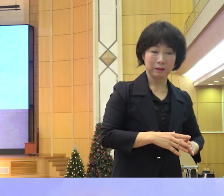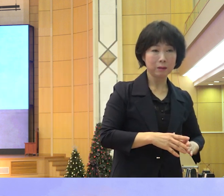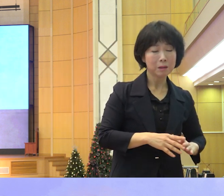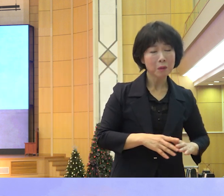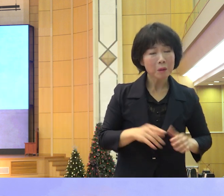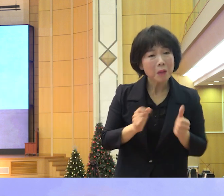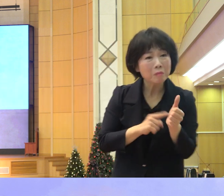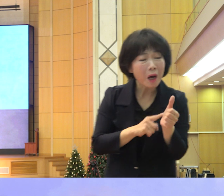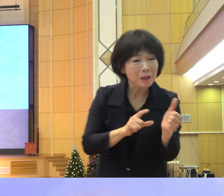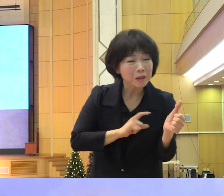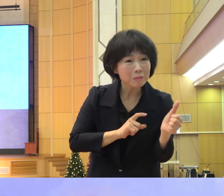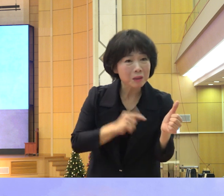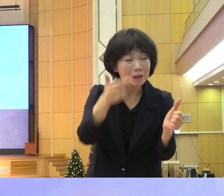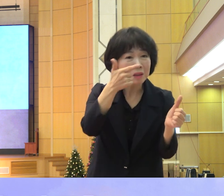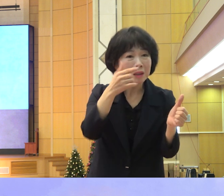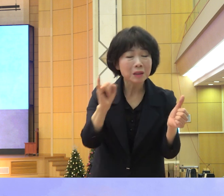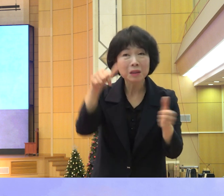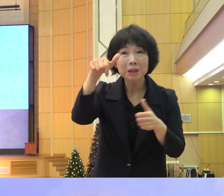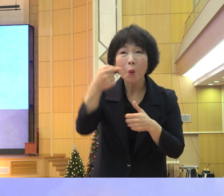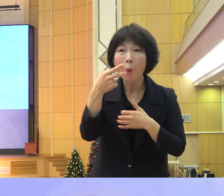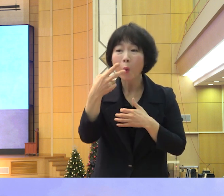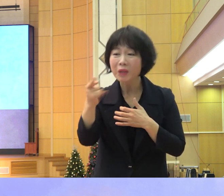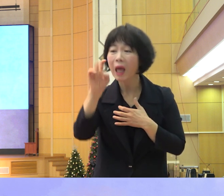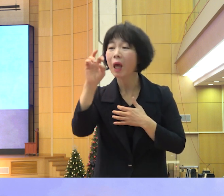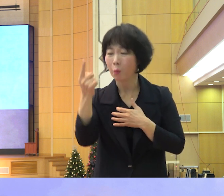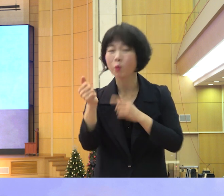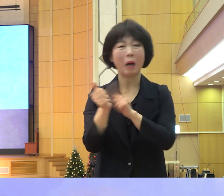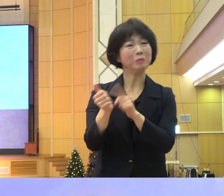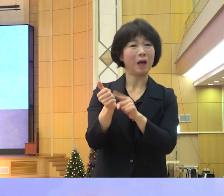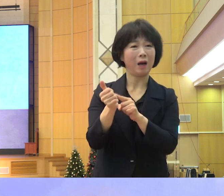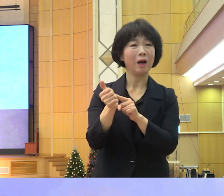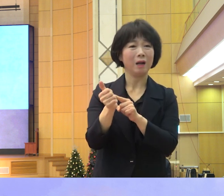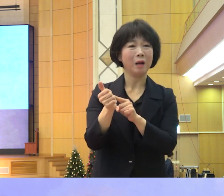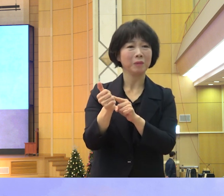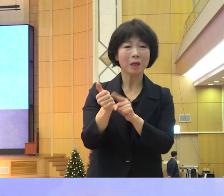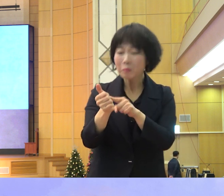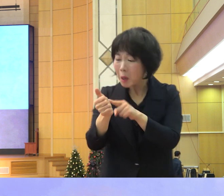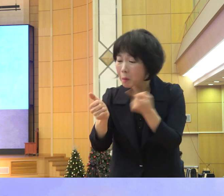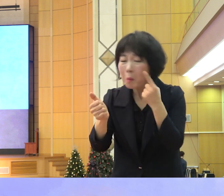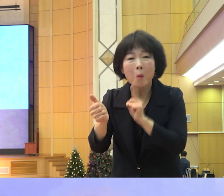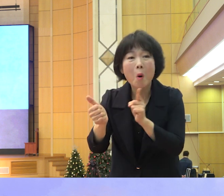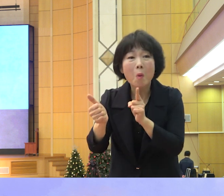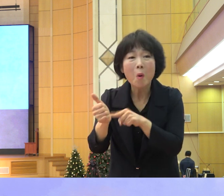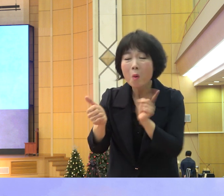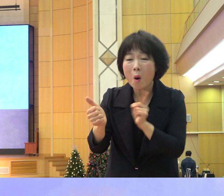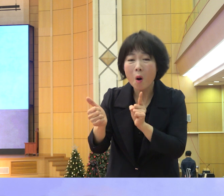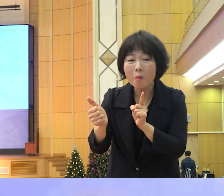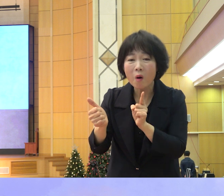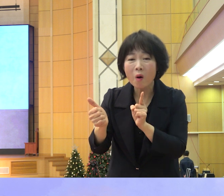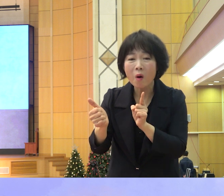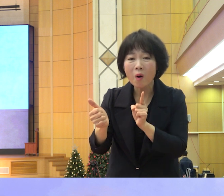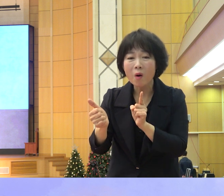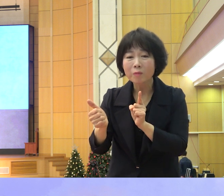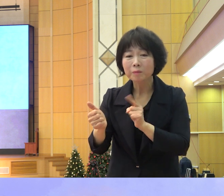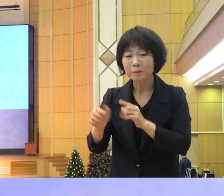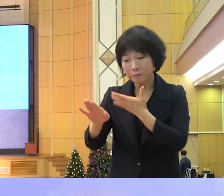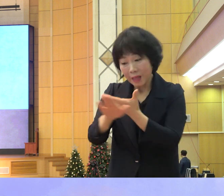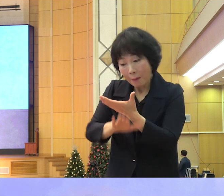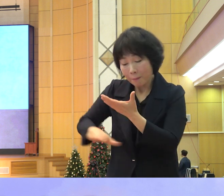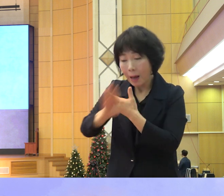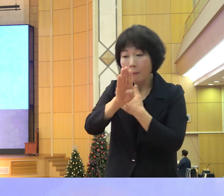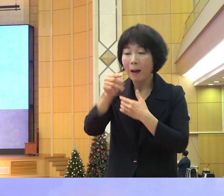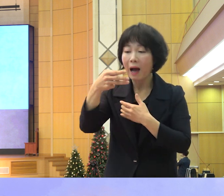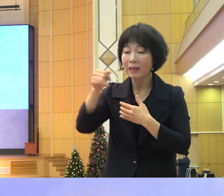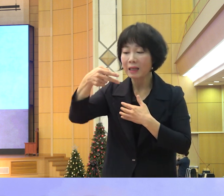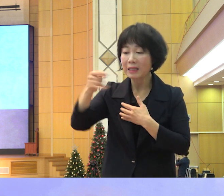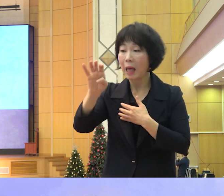예수님 당시에 소위 유대교 바리새파 교회의